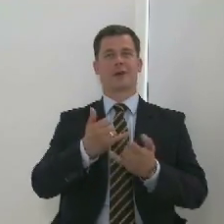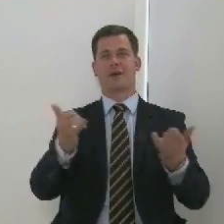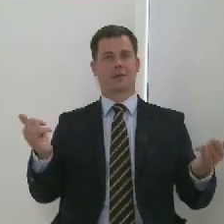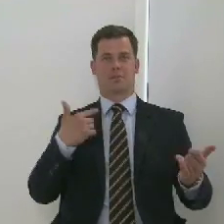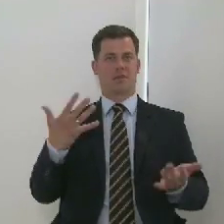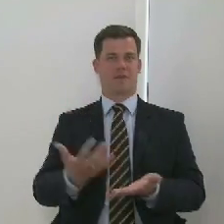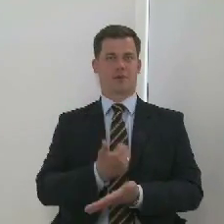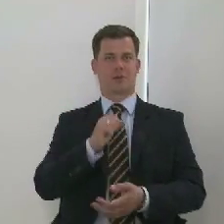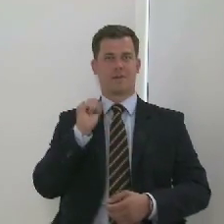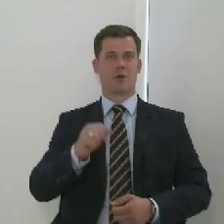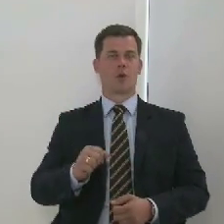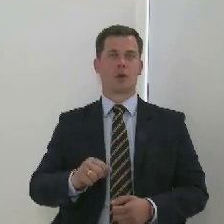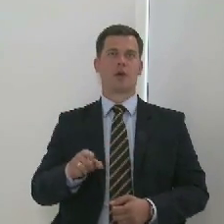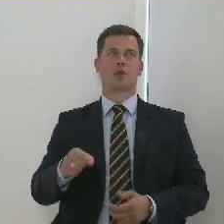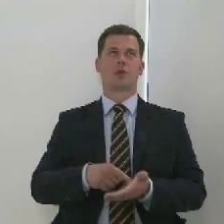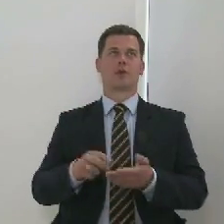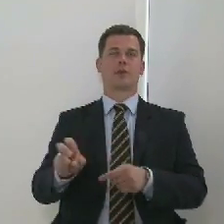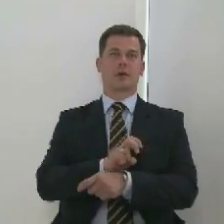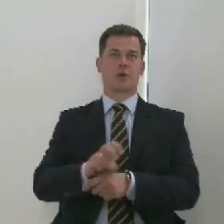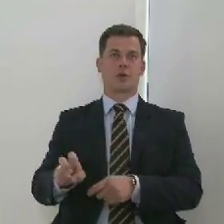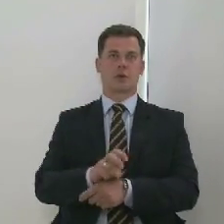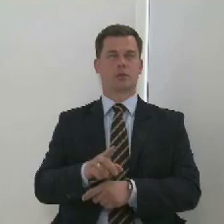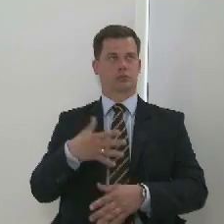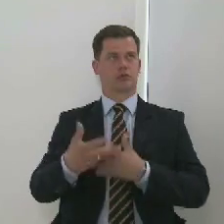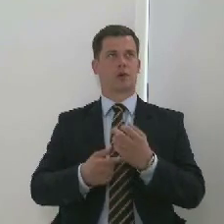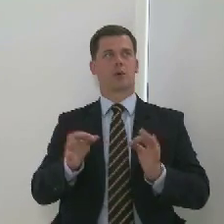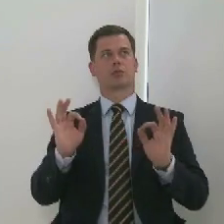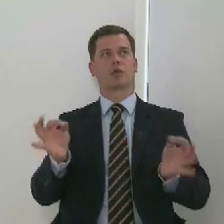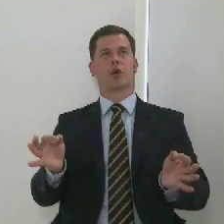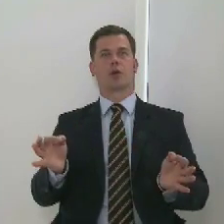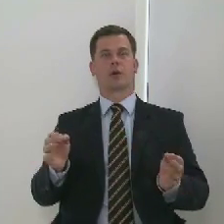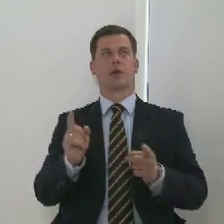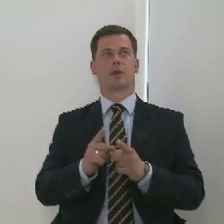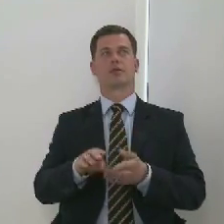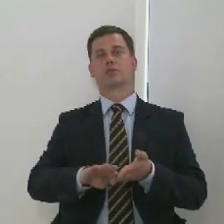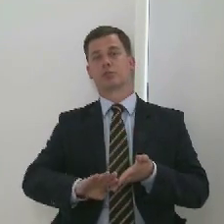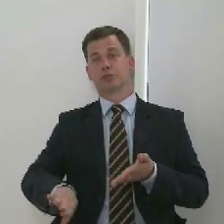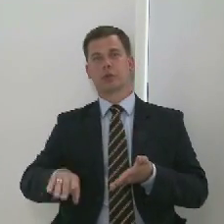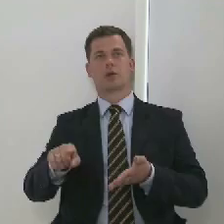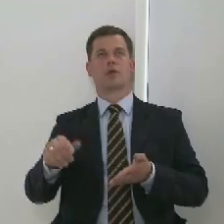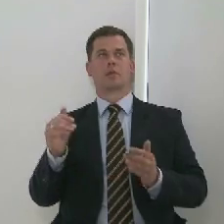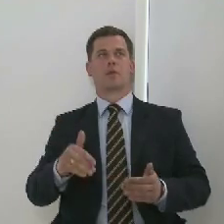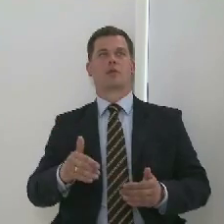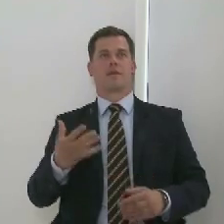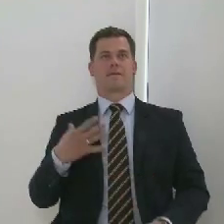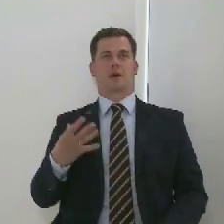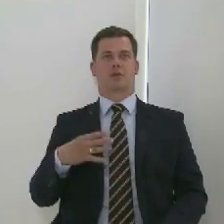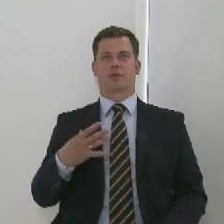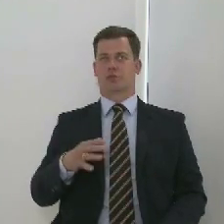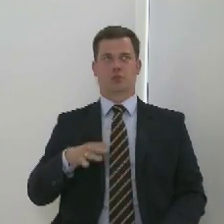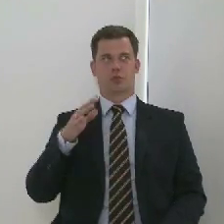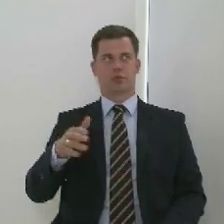nie wykorzystywał, więc nasza technologia działa. Jest w stanie wyodrębnić z tego materiału wysokowartościowe